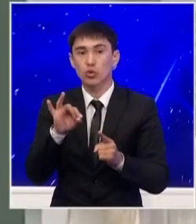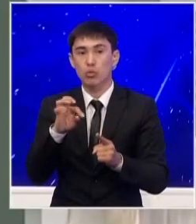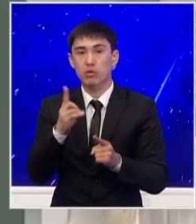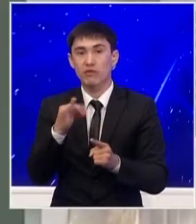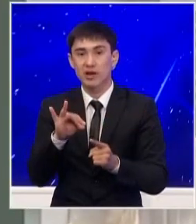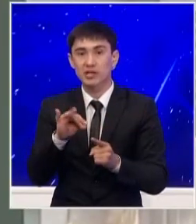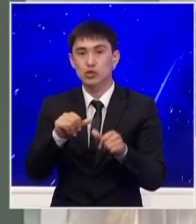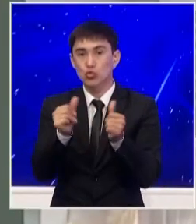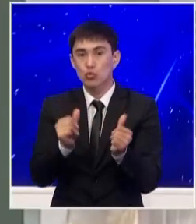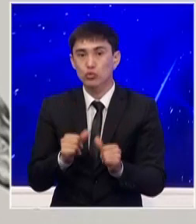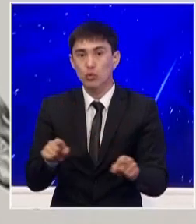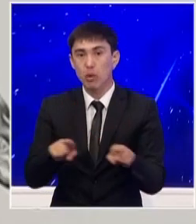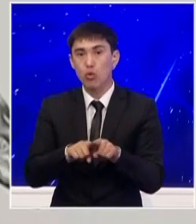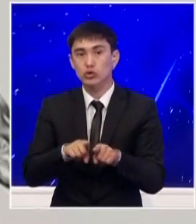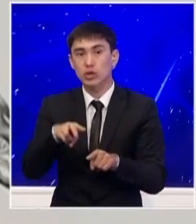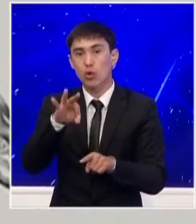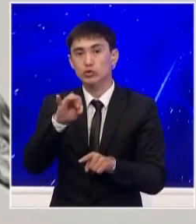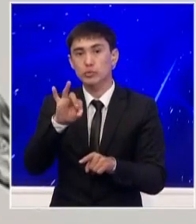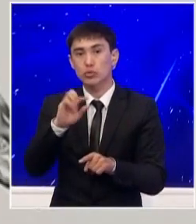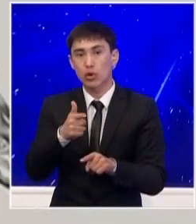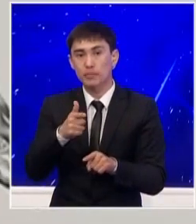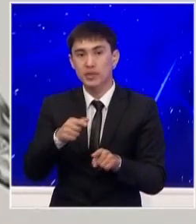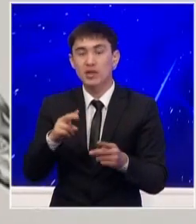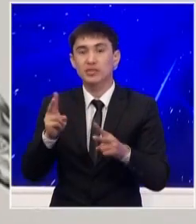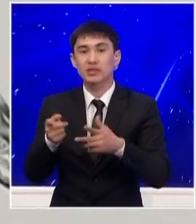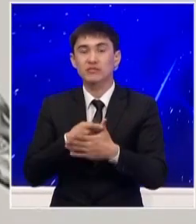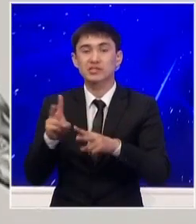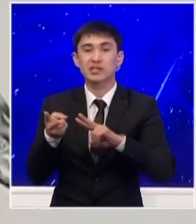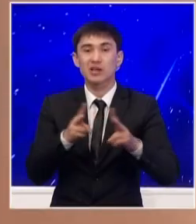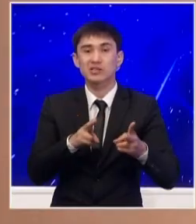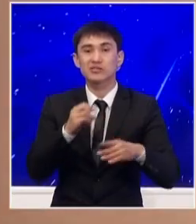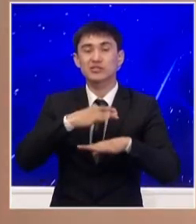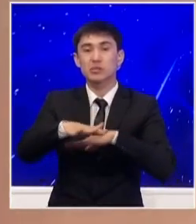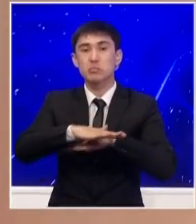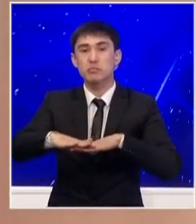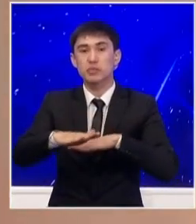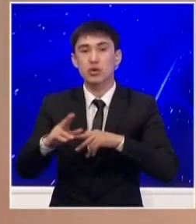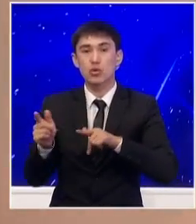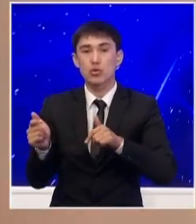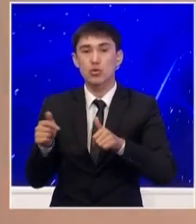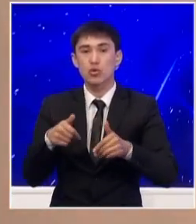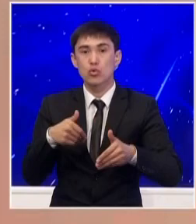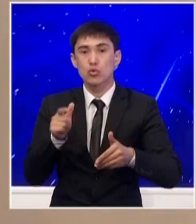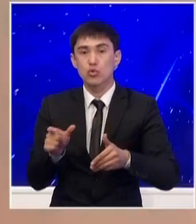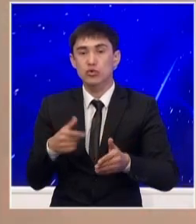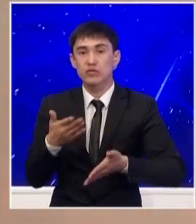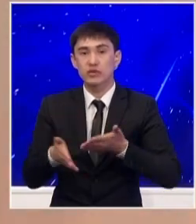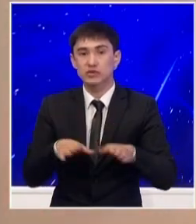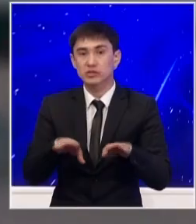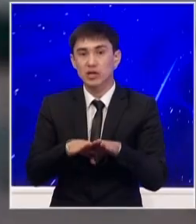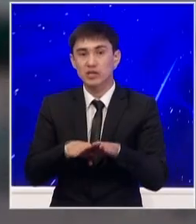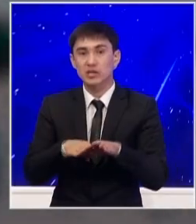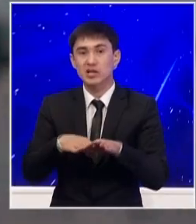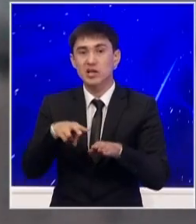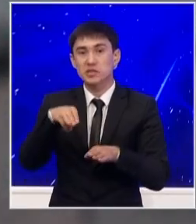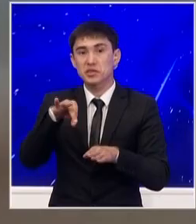и скульптура, похожая на осьминога. Называется она «Танец в степи». Люди двигаются в такт друг другу, и их тени сплетаются